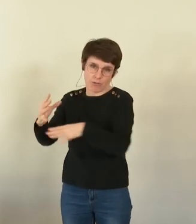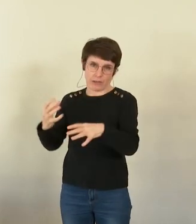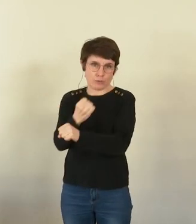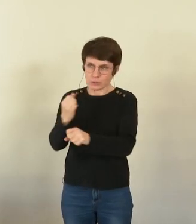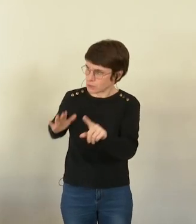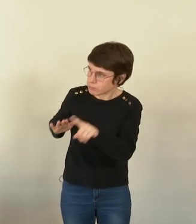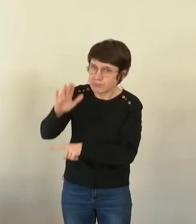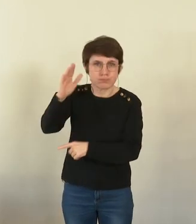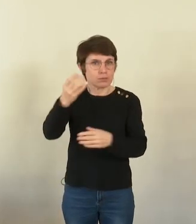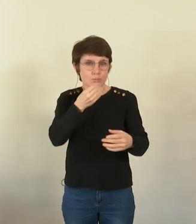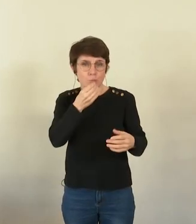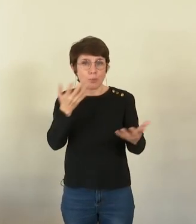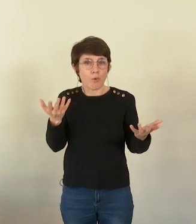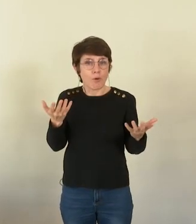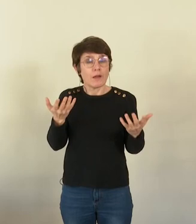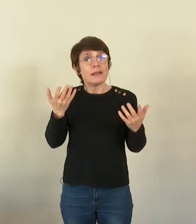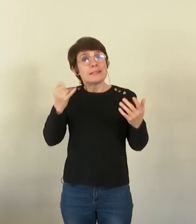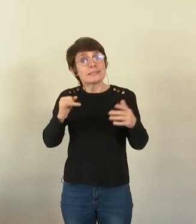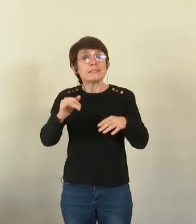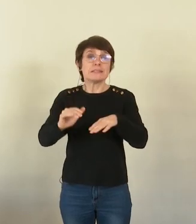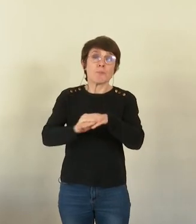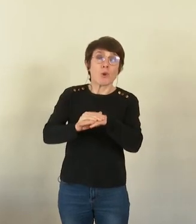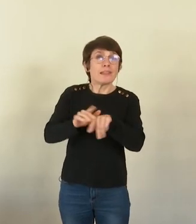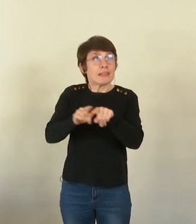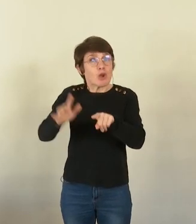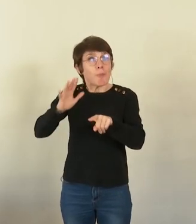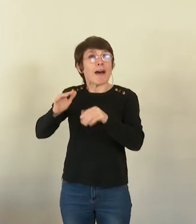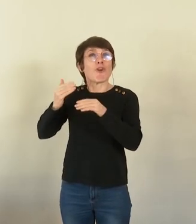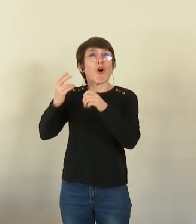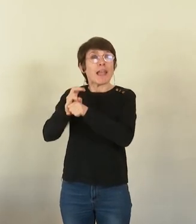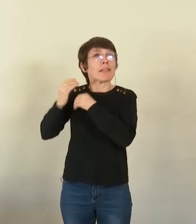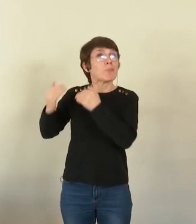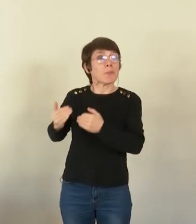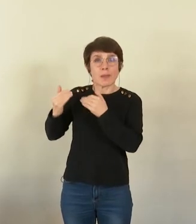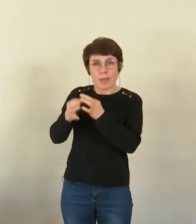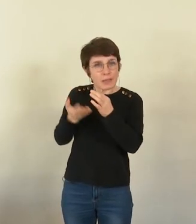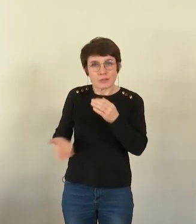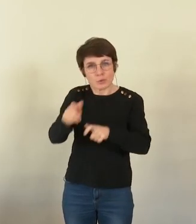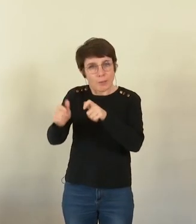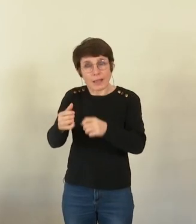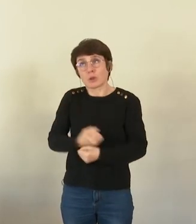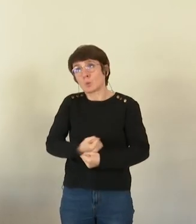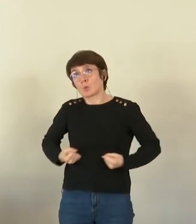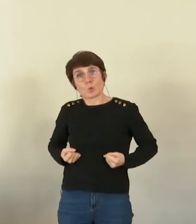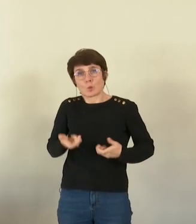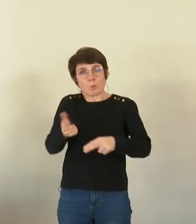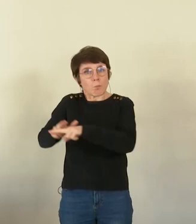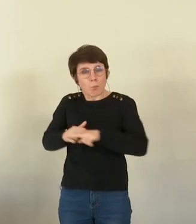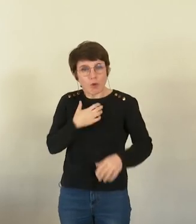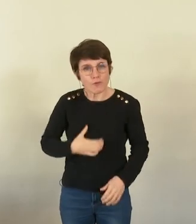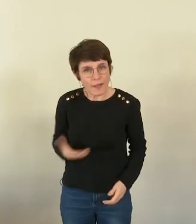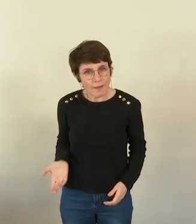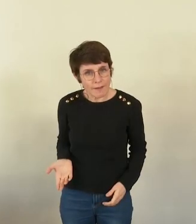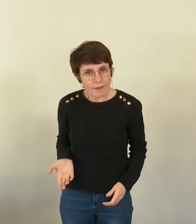je pense que si des politiques maltusiennes avaient été retenu il y aurait probablement beaucoup de gens qui mourraient de faim et puis il y a un autre élément les Français